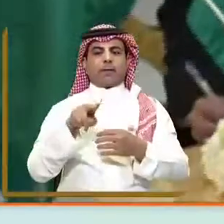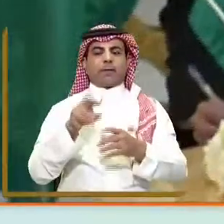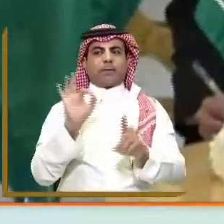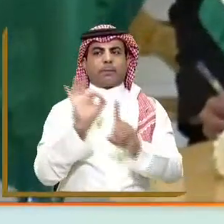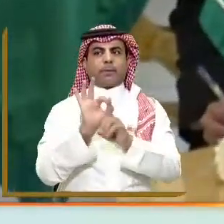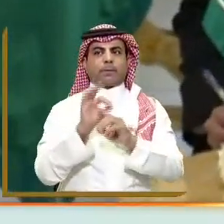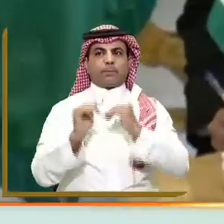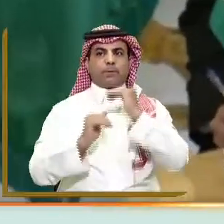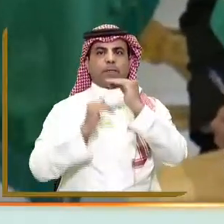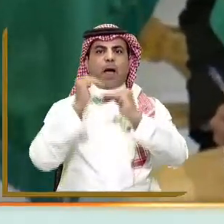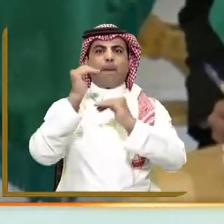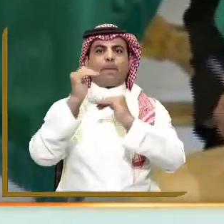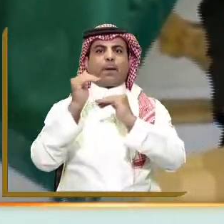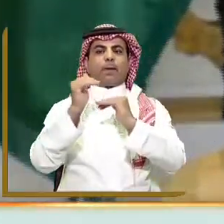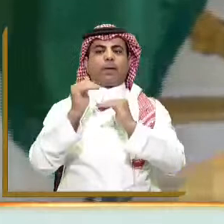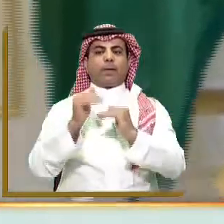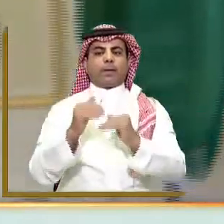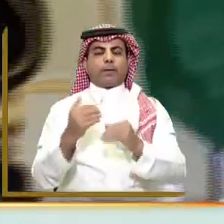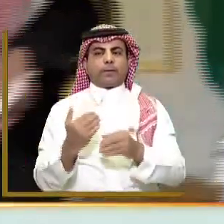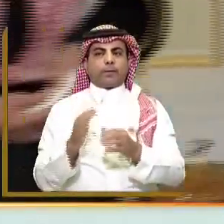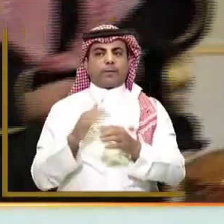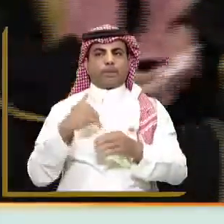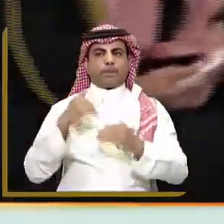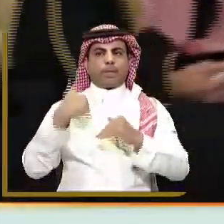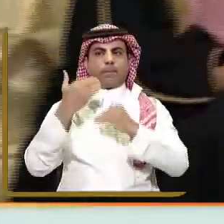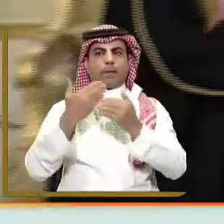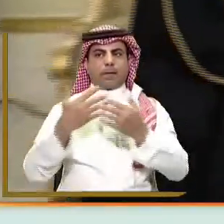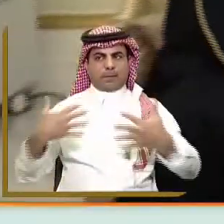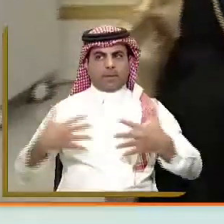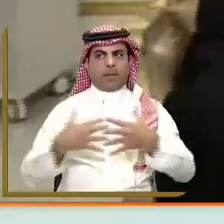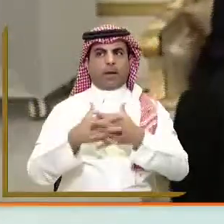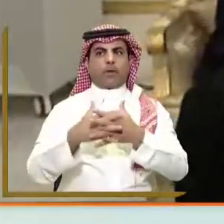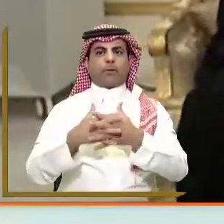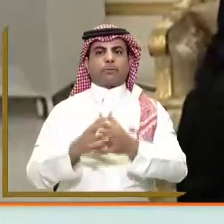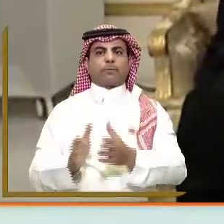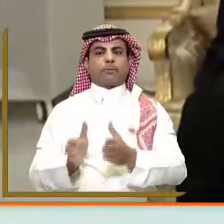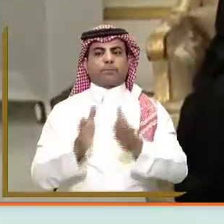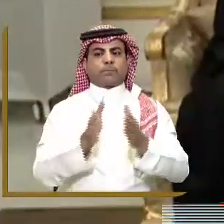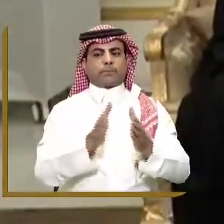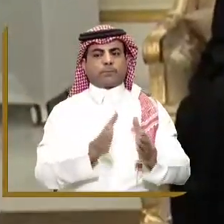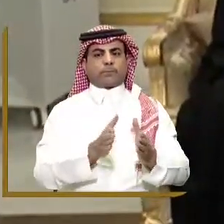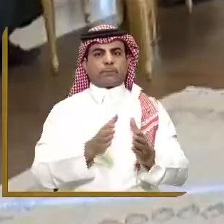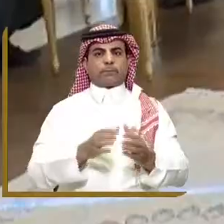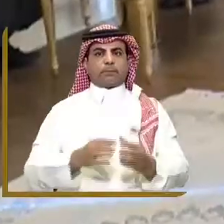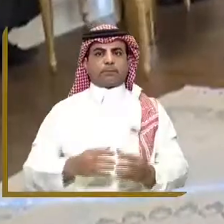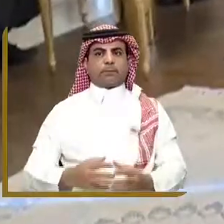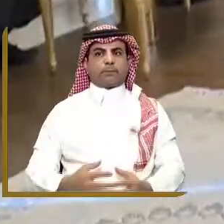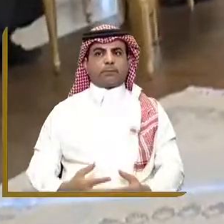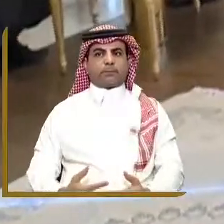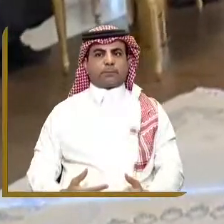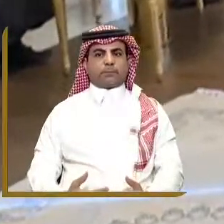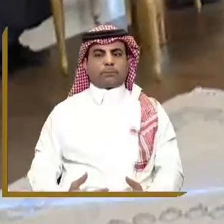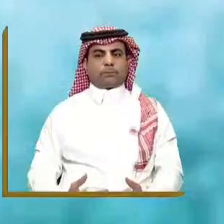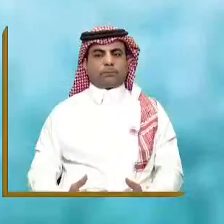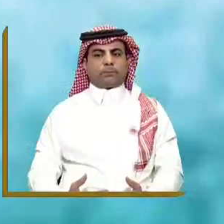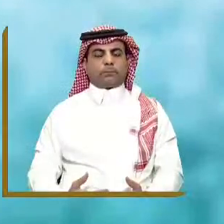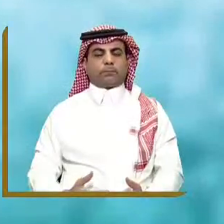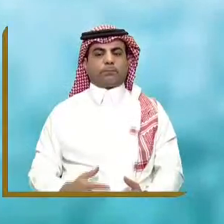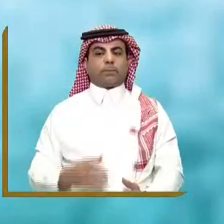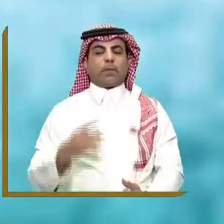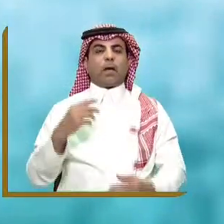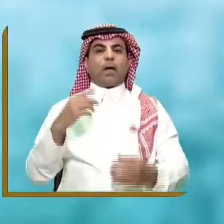البلدين وأفضل الآليات لدعمها ودفعها لآفاق أوسع.